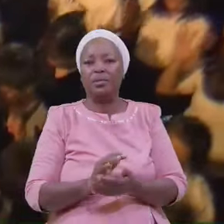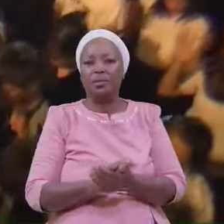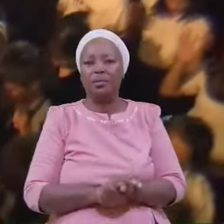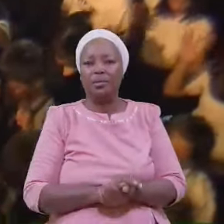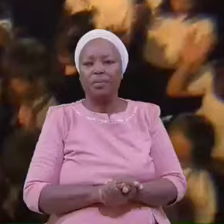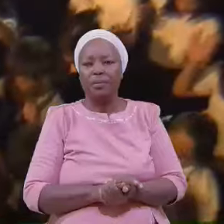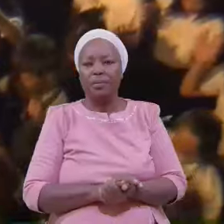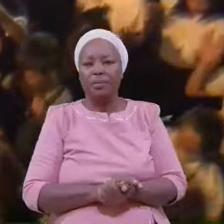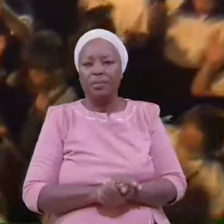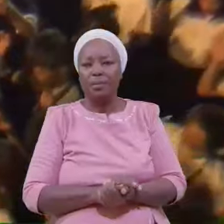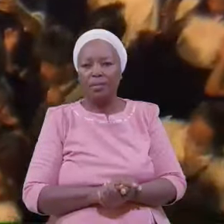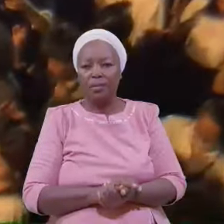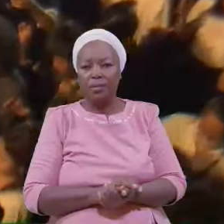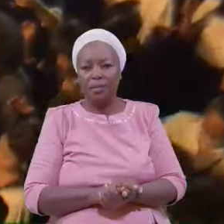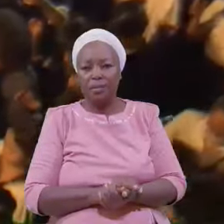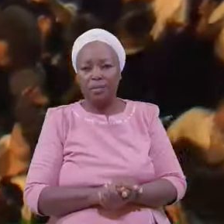Oh,